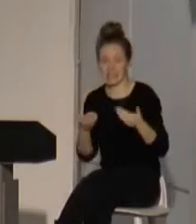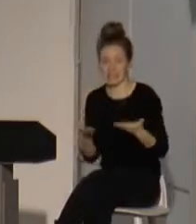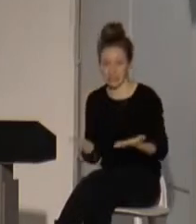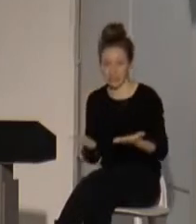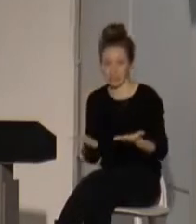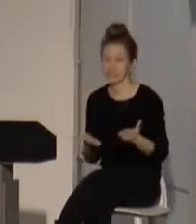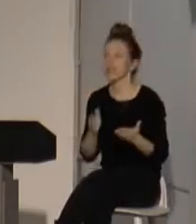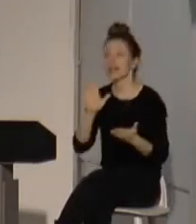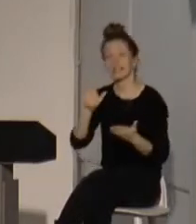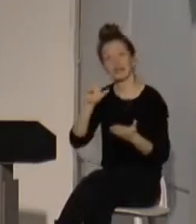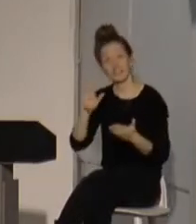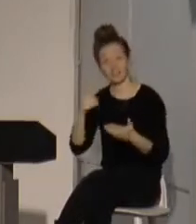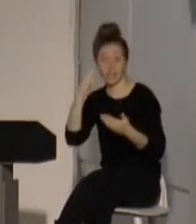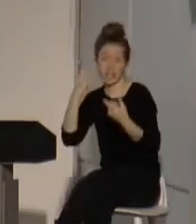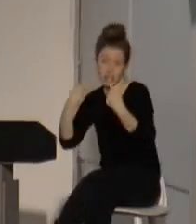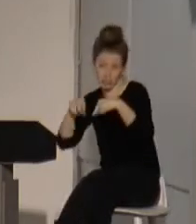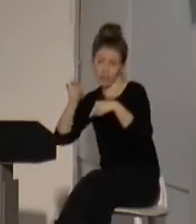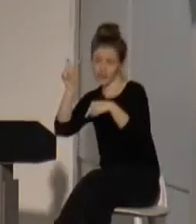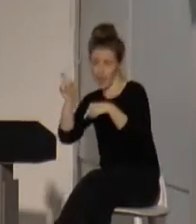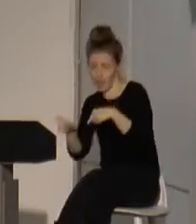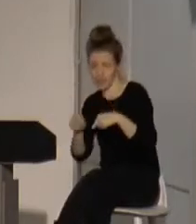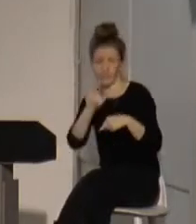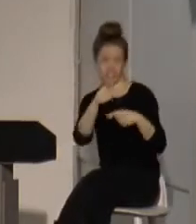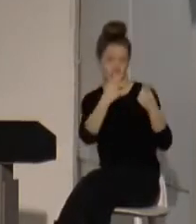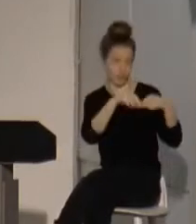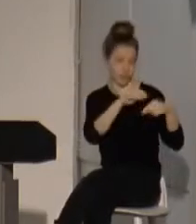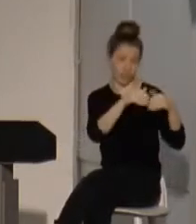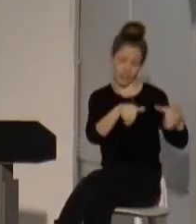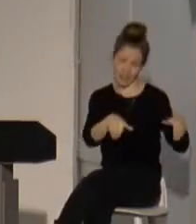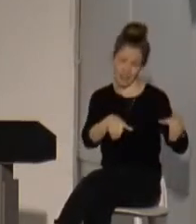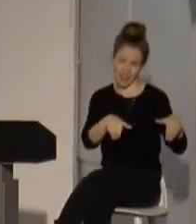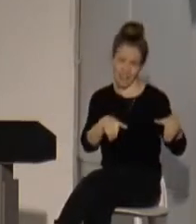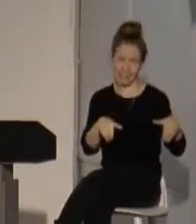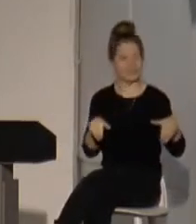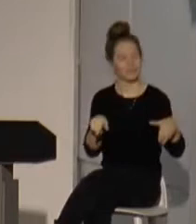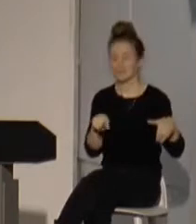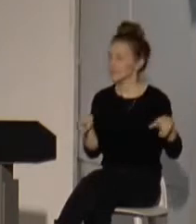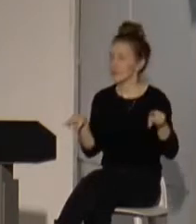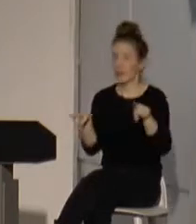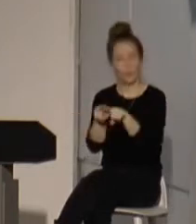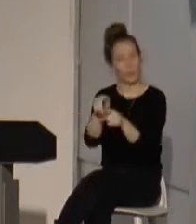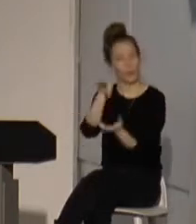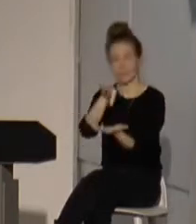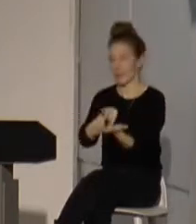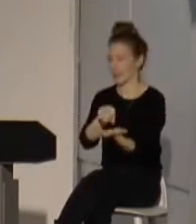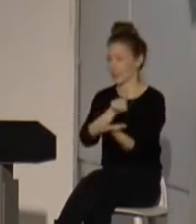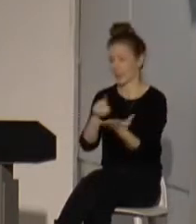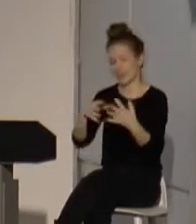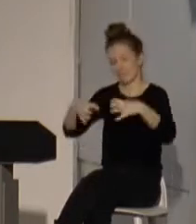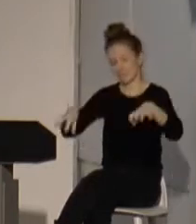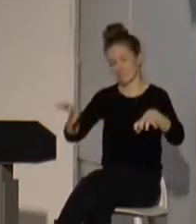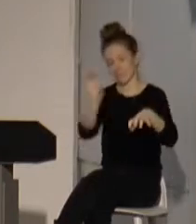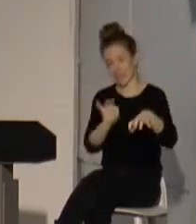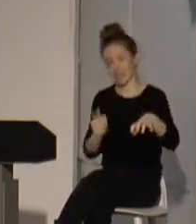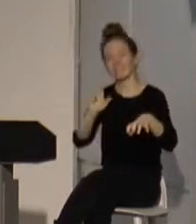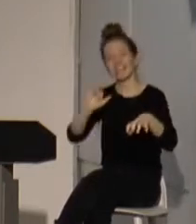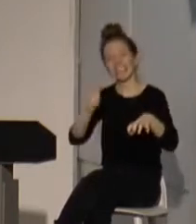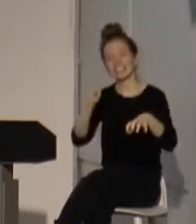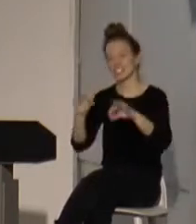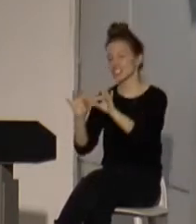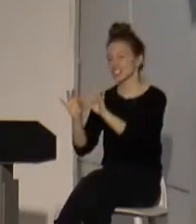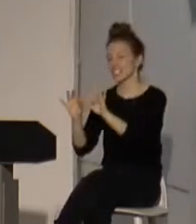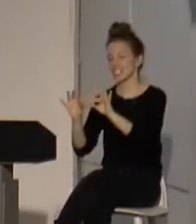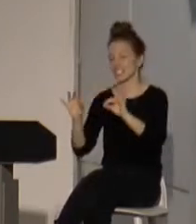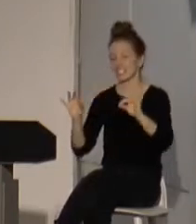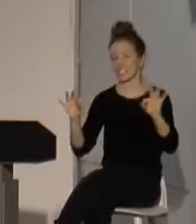לנו קטגוריות של אדם ויש לנו קטגוריה של נכה, הם לא נמצאים באותה נקודה, אבל יש לנו כן ציר שמחבר